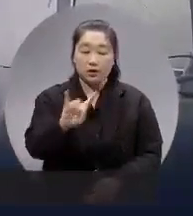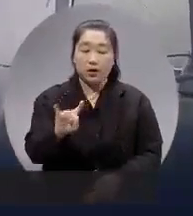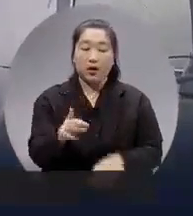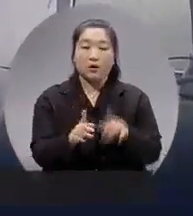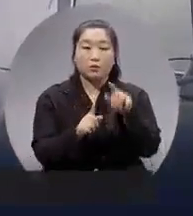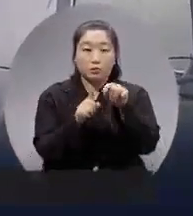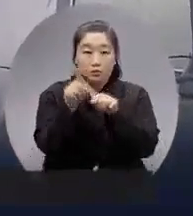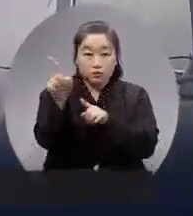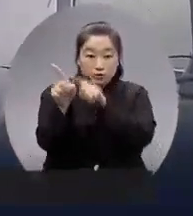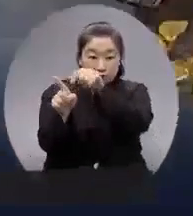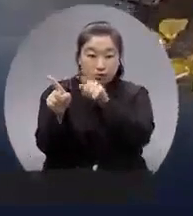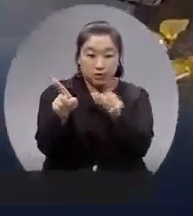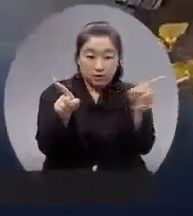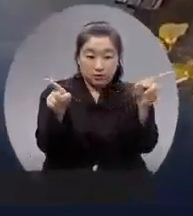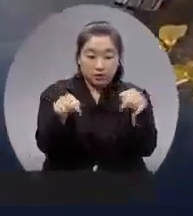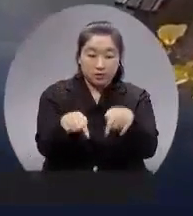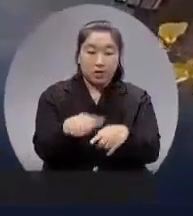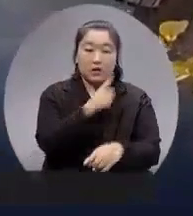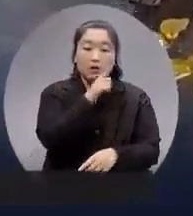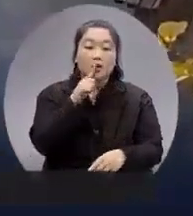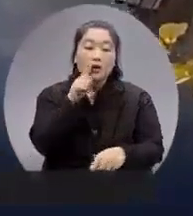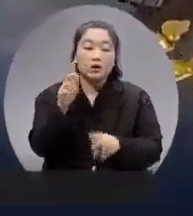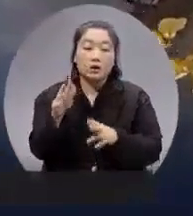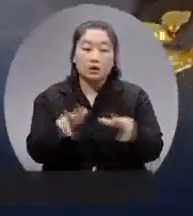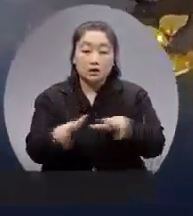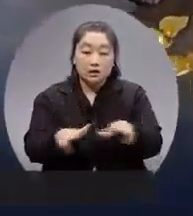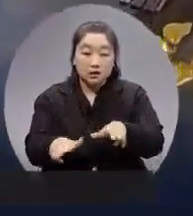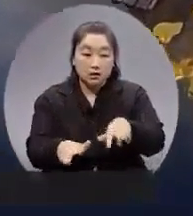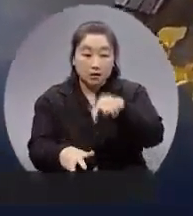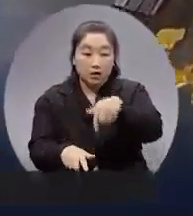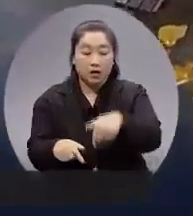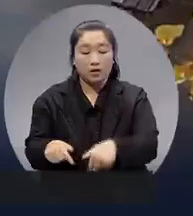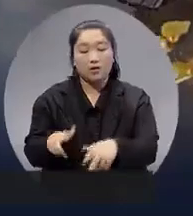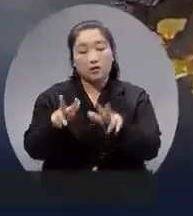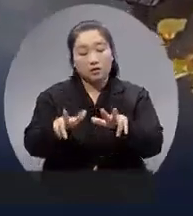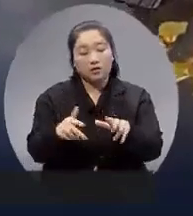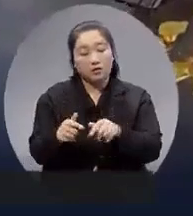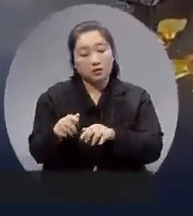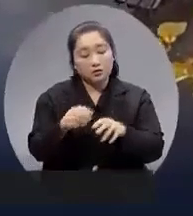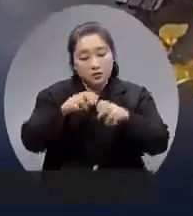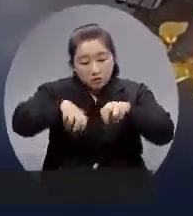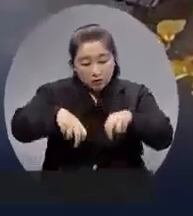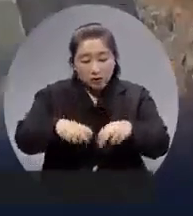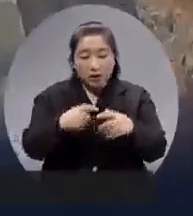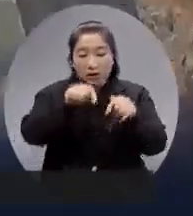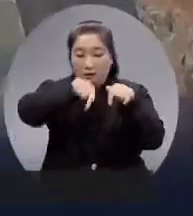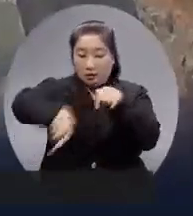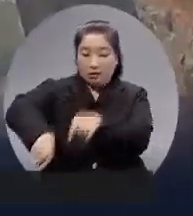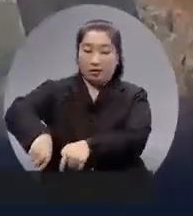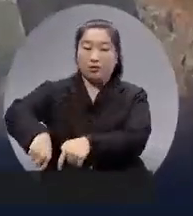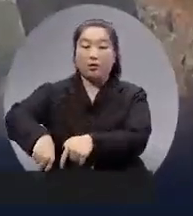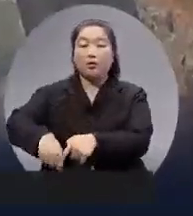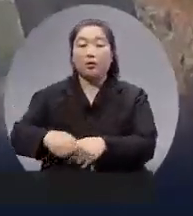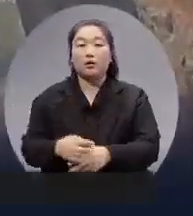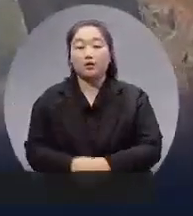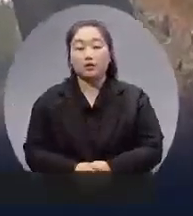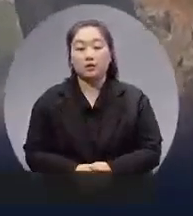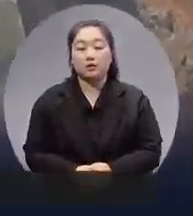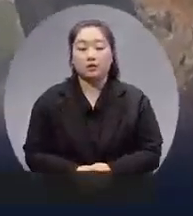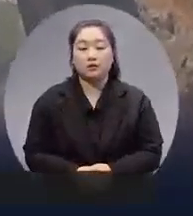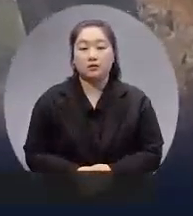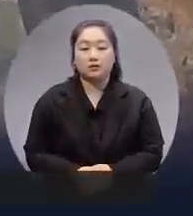남서 방향입니다 이번 계산 지진을 일으킨 단층은 현재까지의 여진분석 결과 서북서